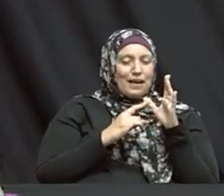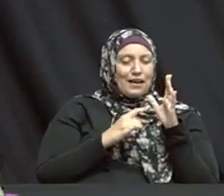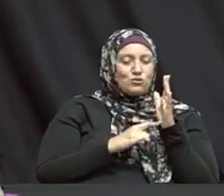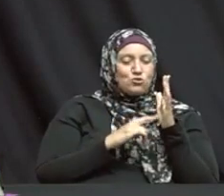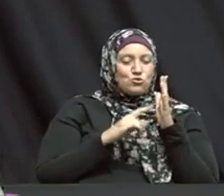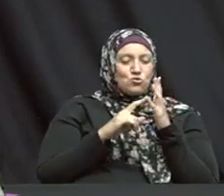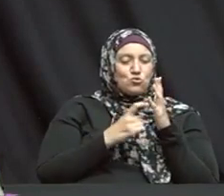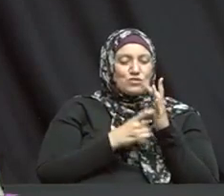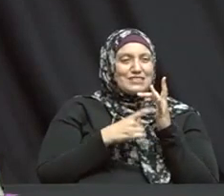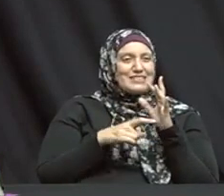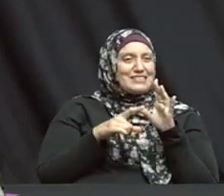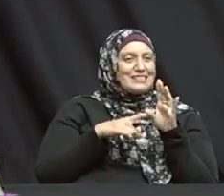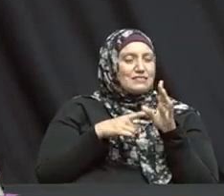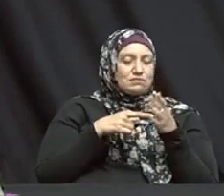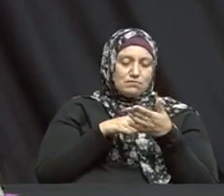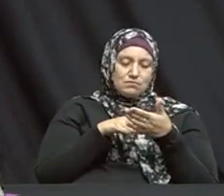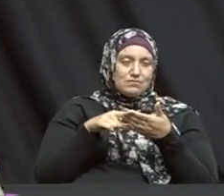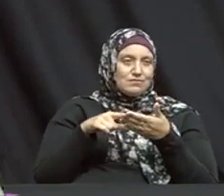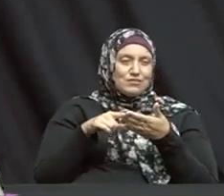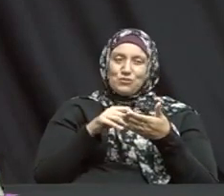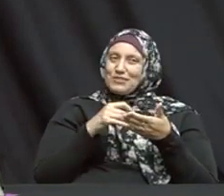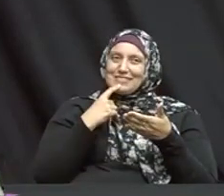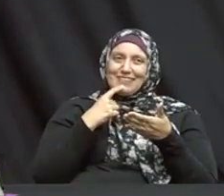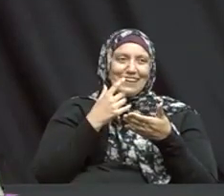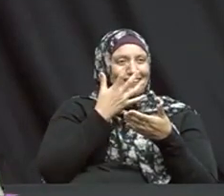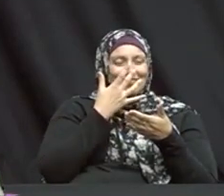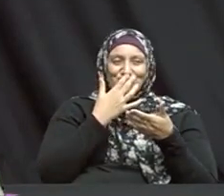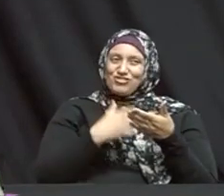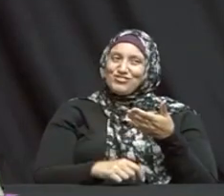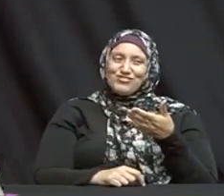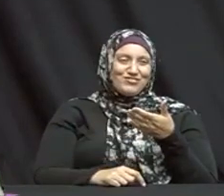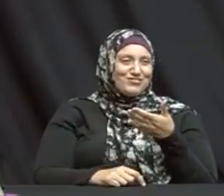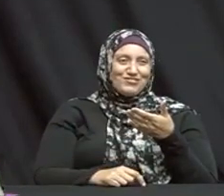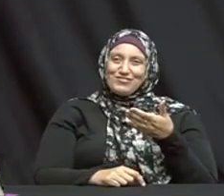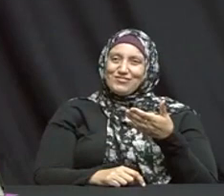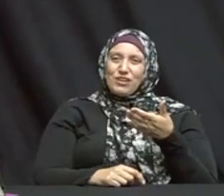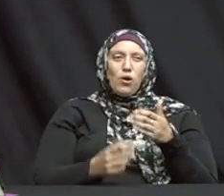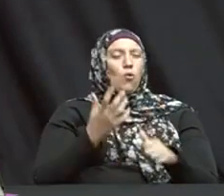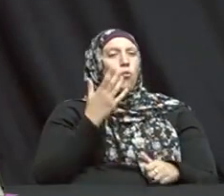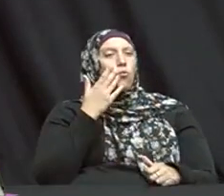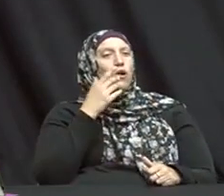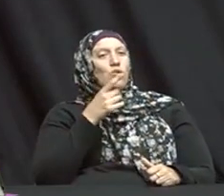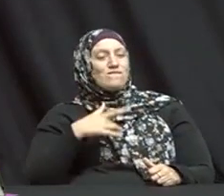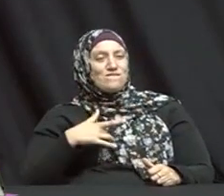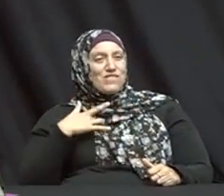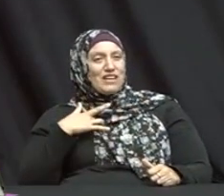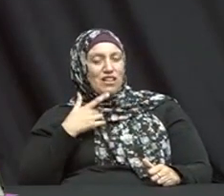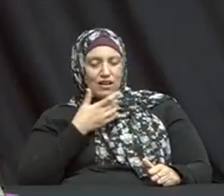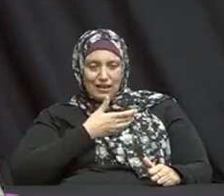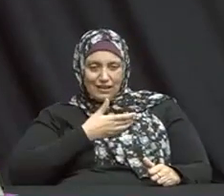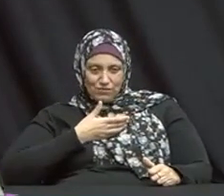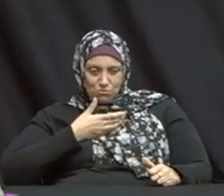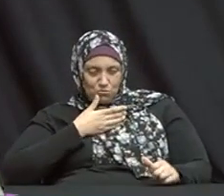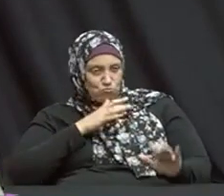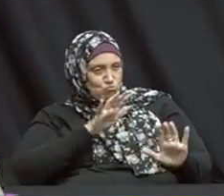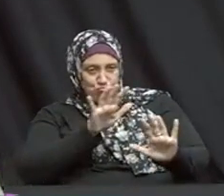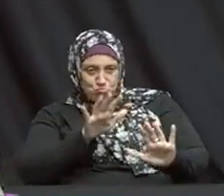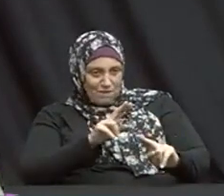of Surah An-Nisa. فَإِنْ آنَسْتُمْ مِنْهُمْ رُشْدًا. Once you feel that they are fit to look after